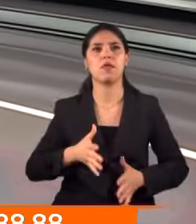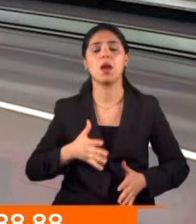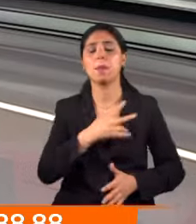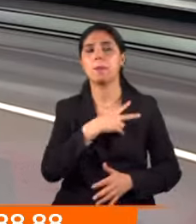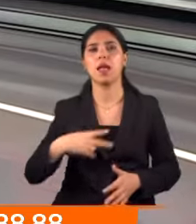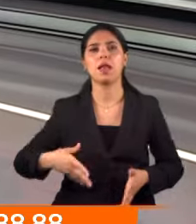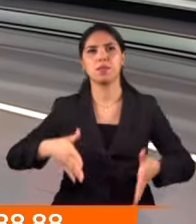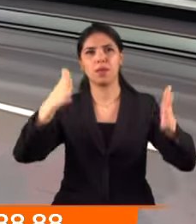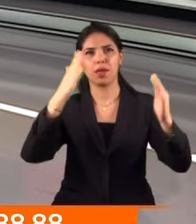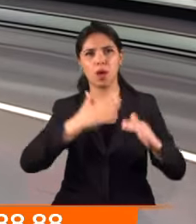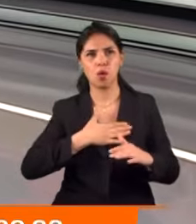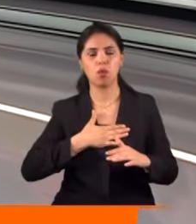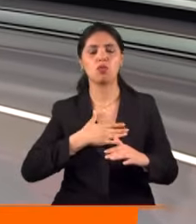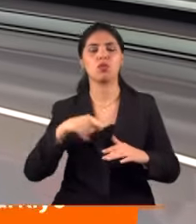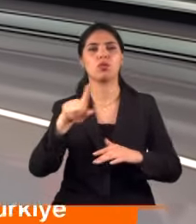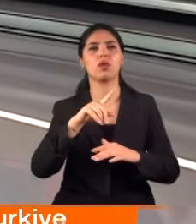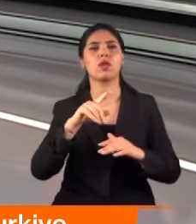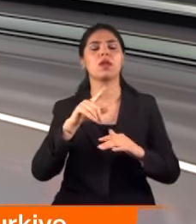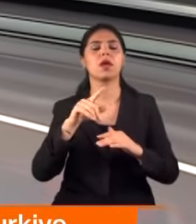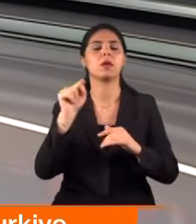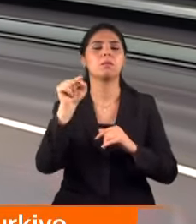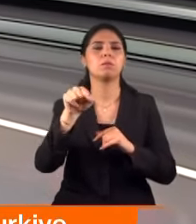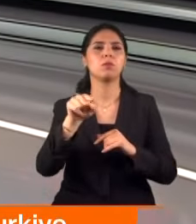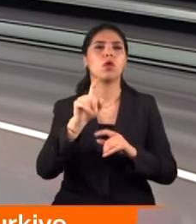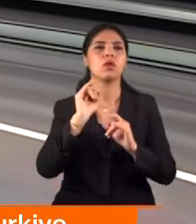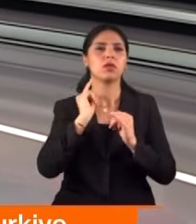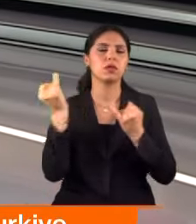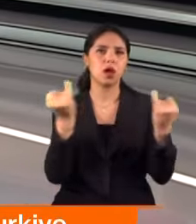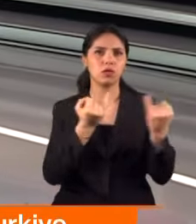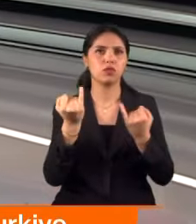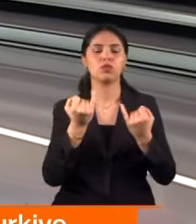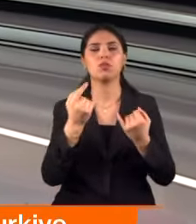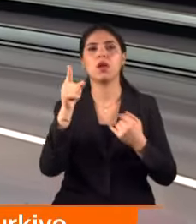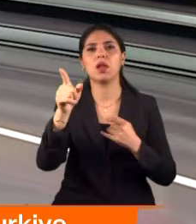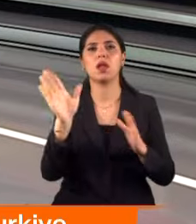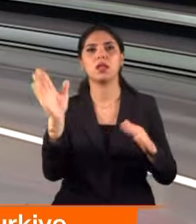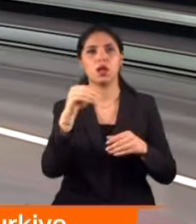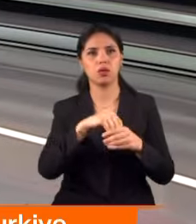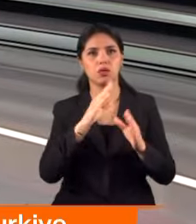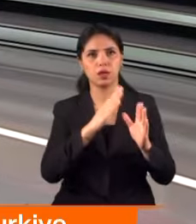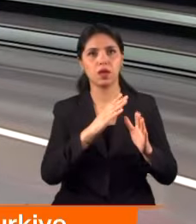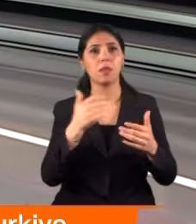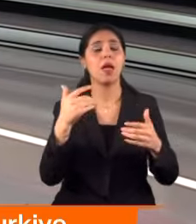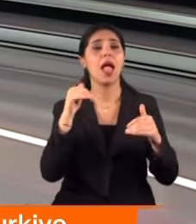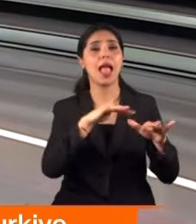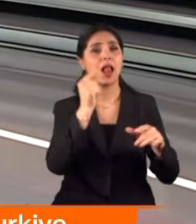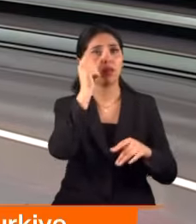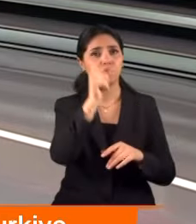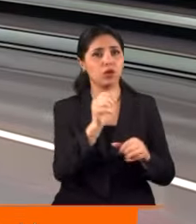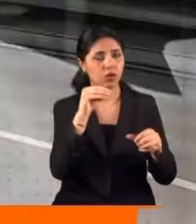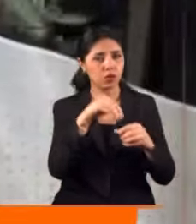gösteriler meclis salonuna da taştı. Eylemciler arasında Tanju Özcan'ın eşi Meral Özcan var.